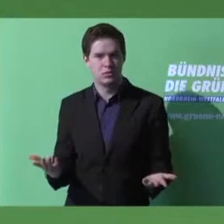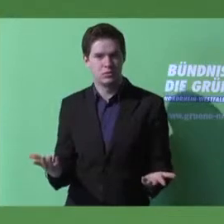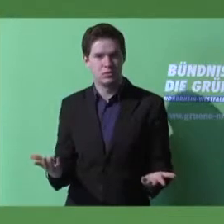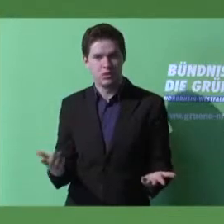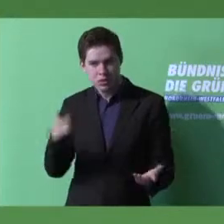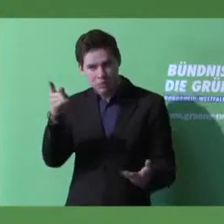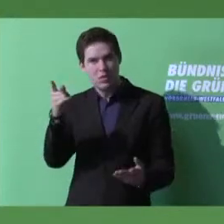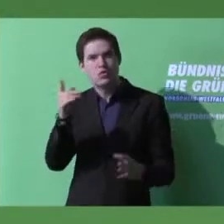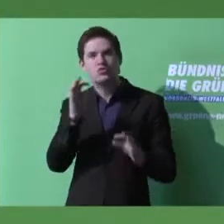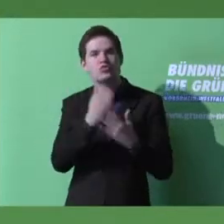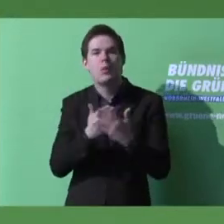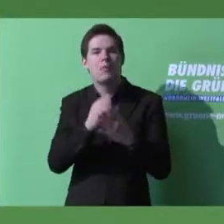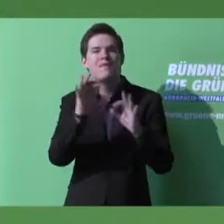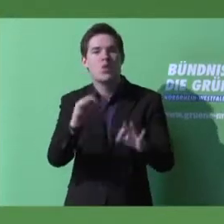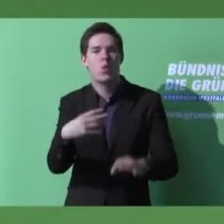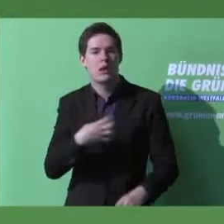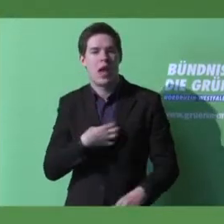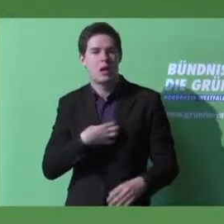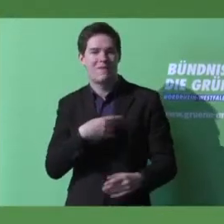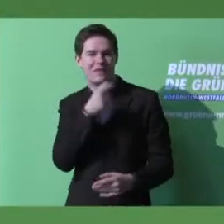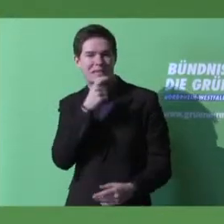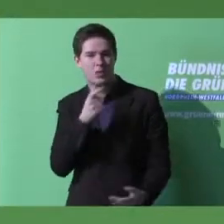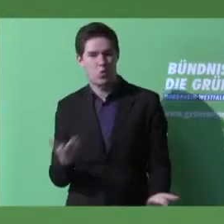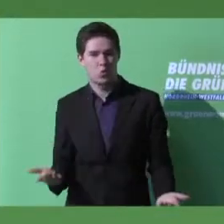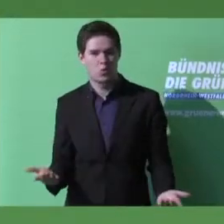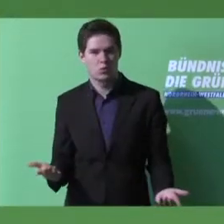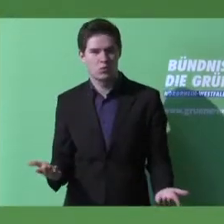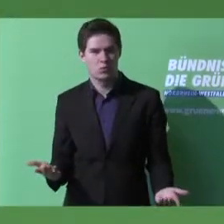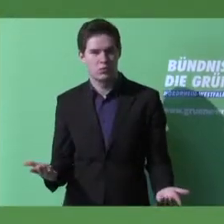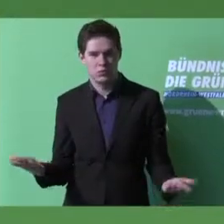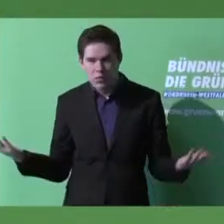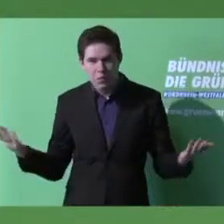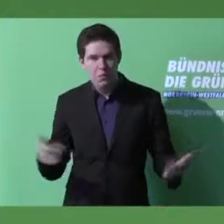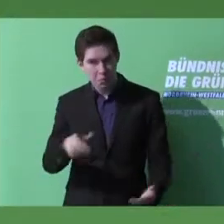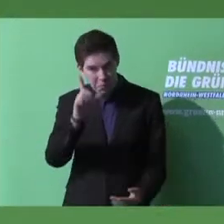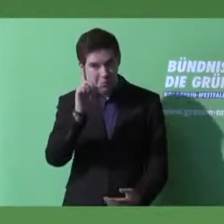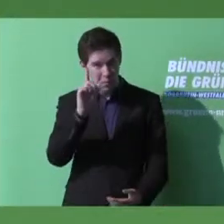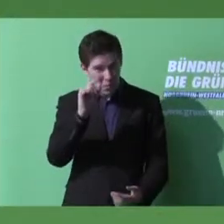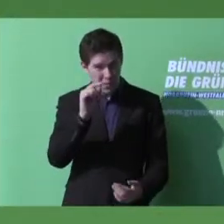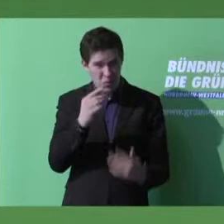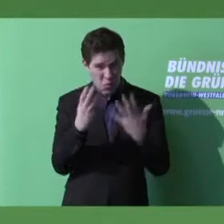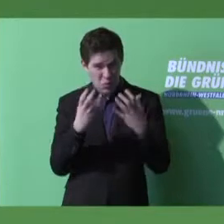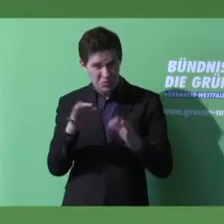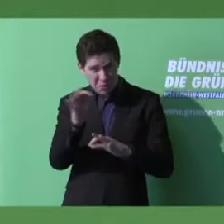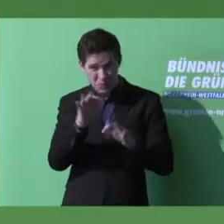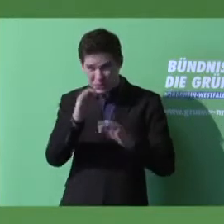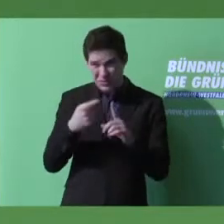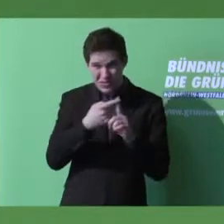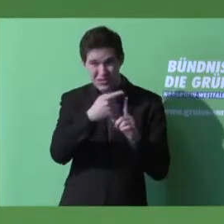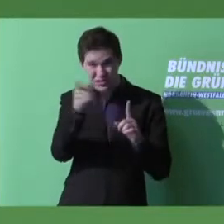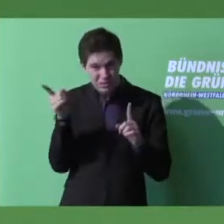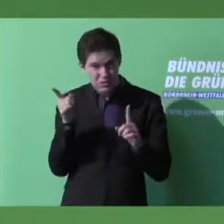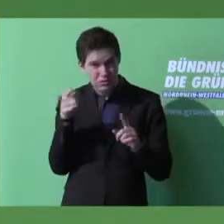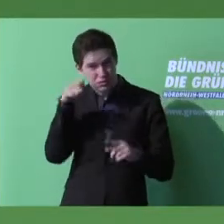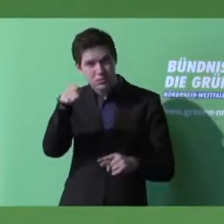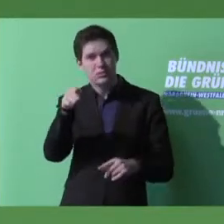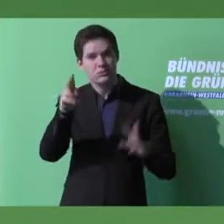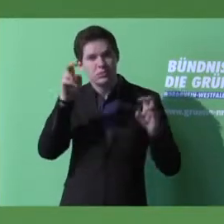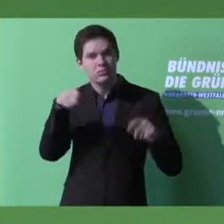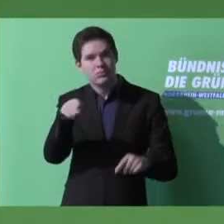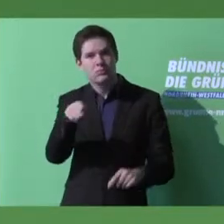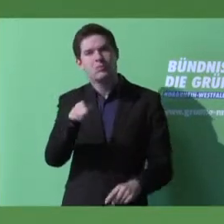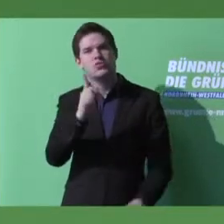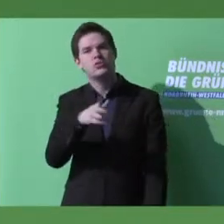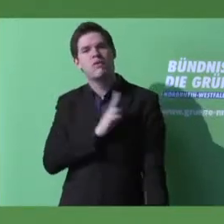für die Krankenversicherung, dass das diejenigen sind, die am allerlängsten auf